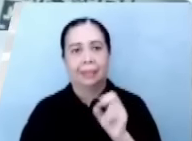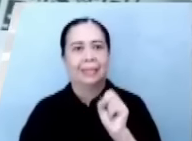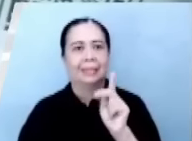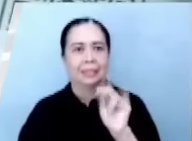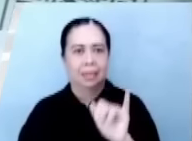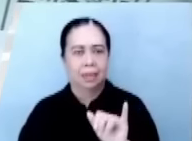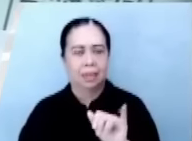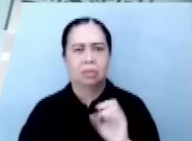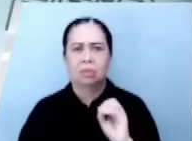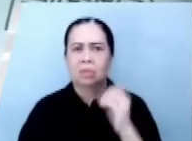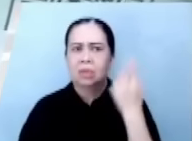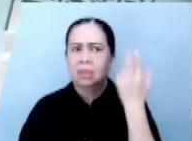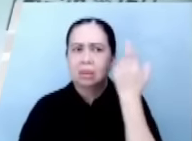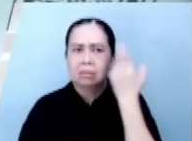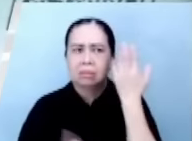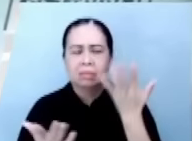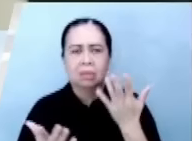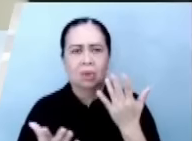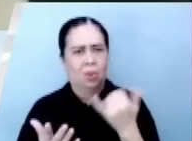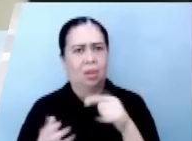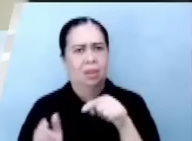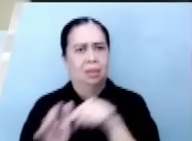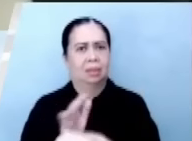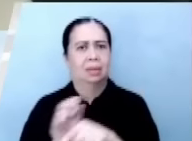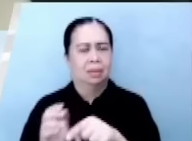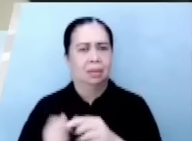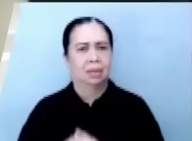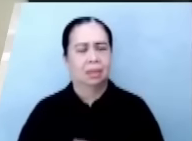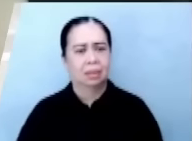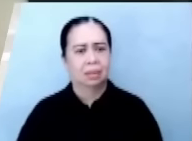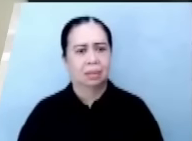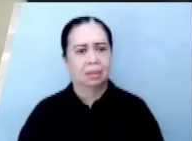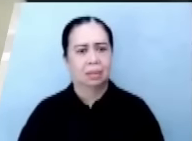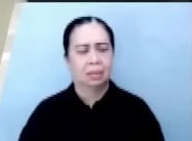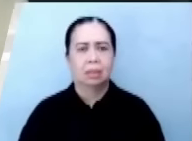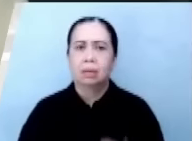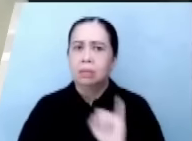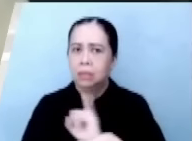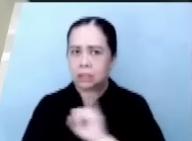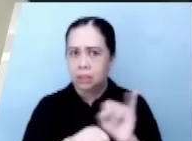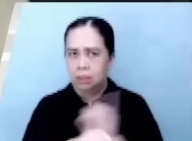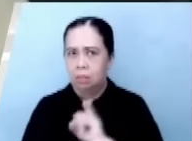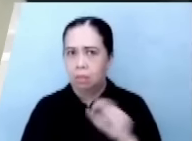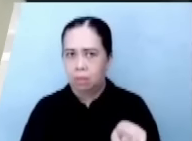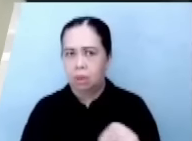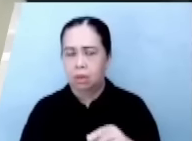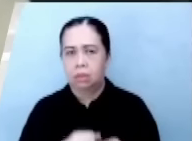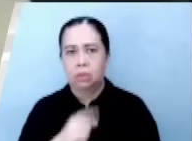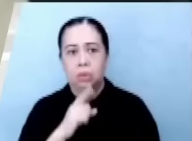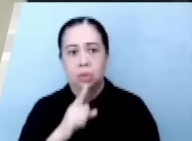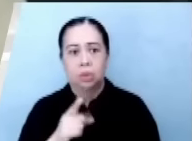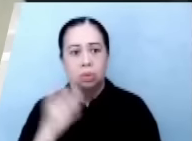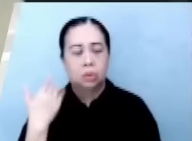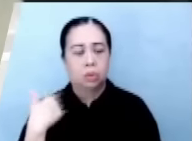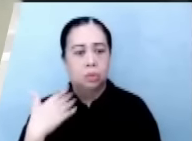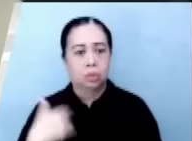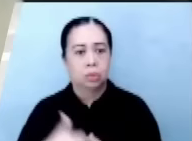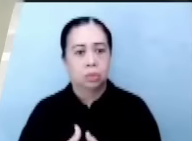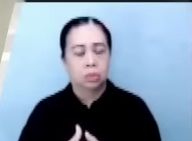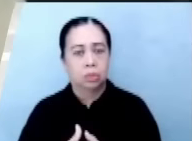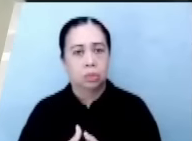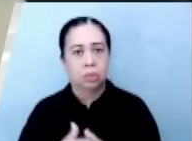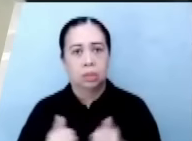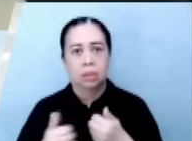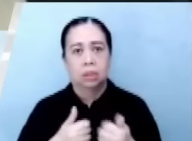kanyang kapitana para patayin siya. Isasama si Pagkuyang kagawad kasi actually nung una-unang tumakbo ang asawa